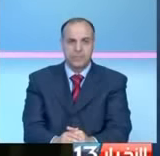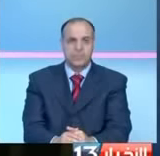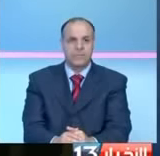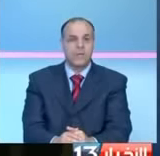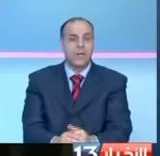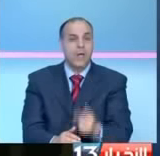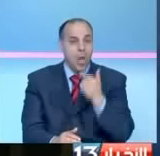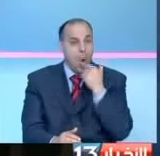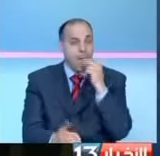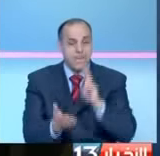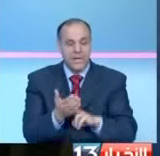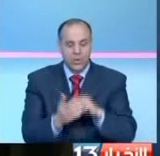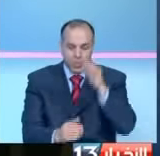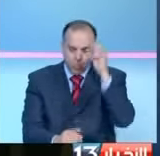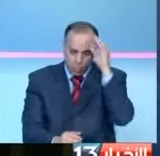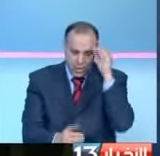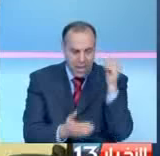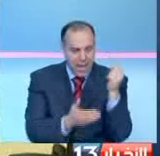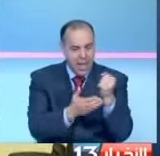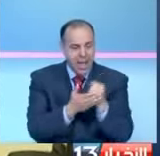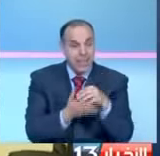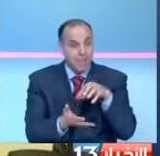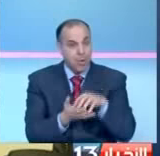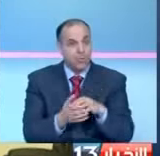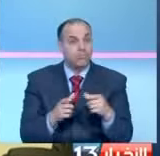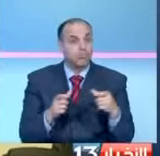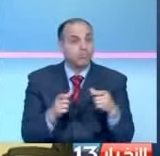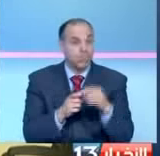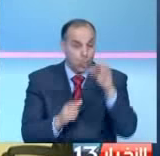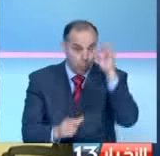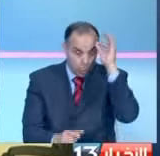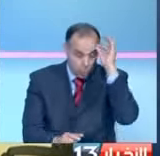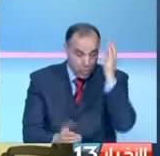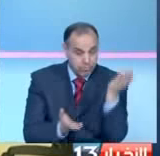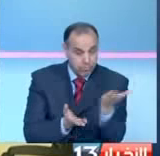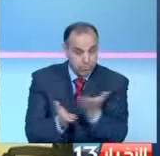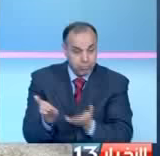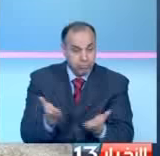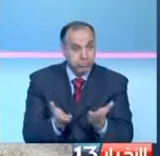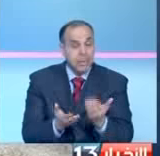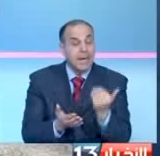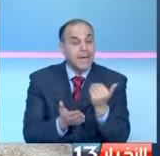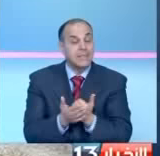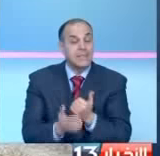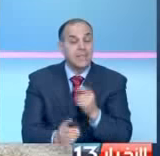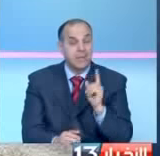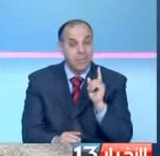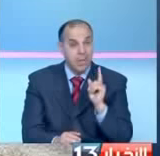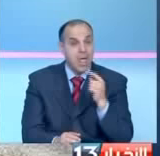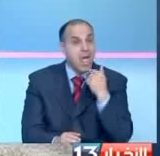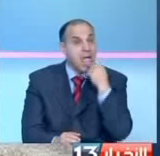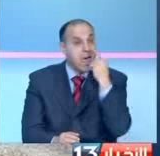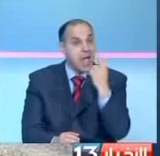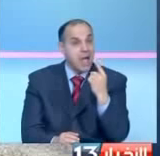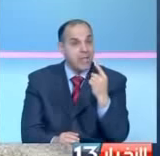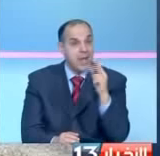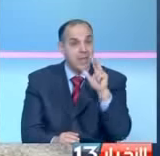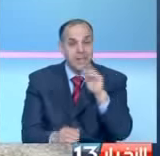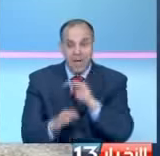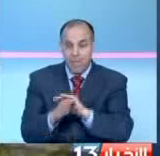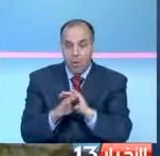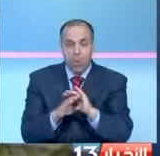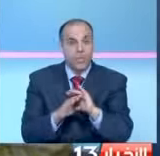هذا وعمل البريد التونسي لتدعيم تموقعه كمؤسسة وطنية في خدمة المؤسسات الاقتصادية إلى اعتماد ثلاثة